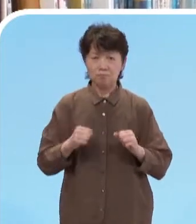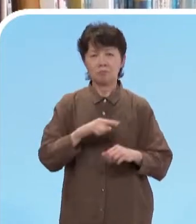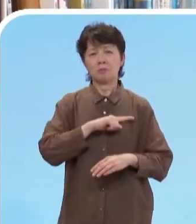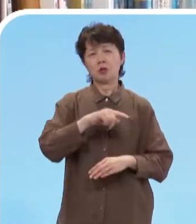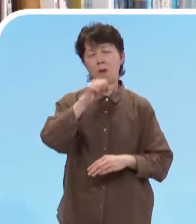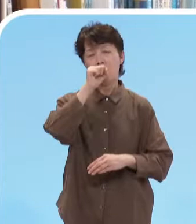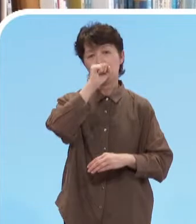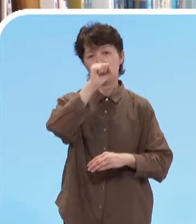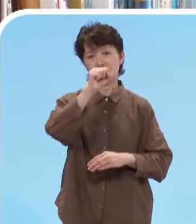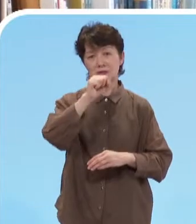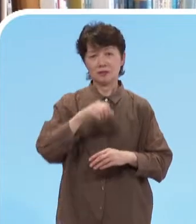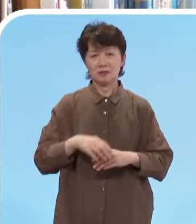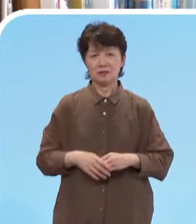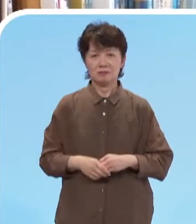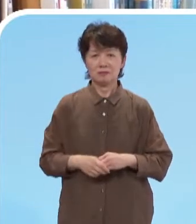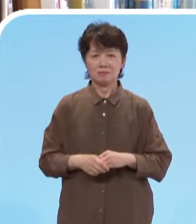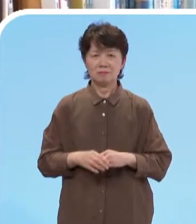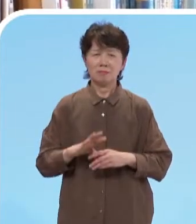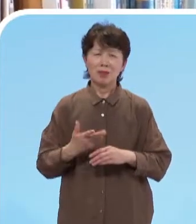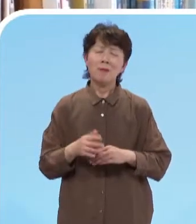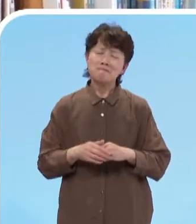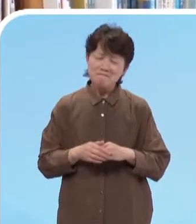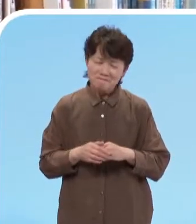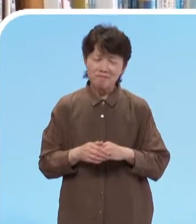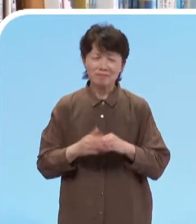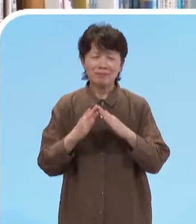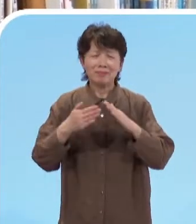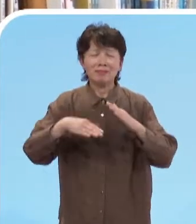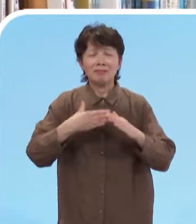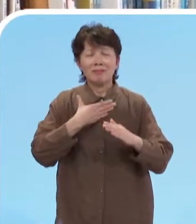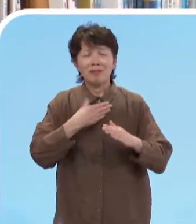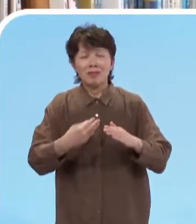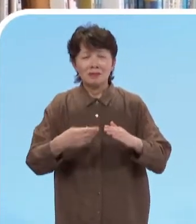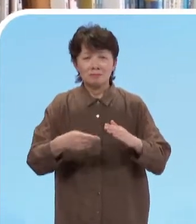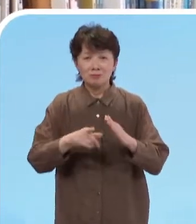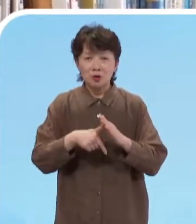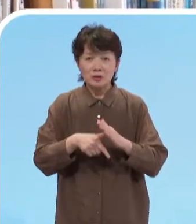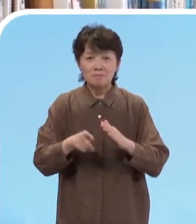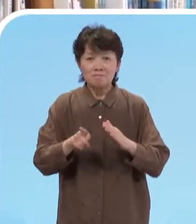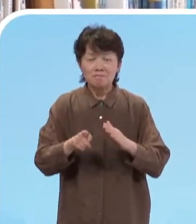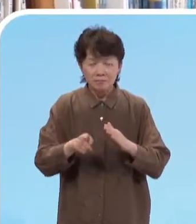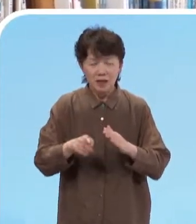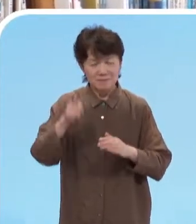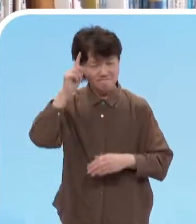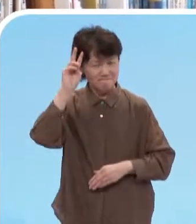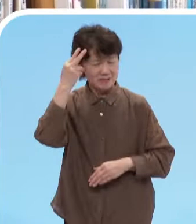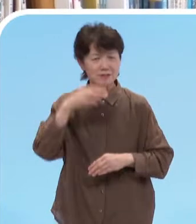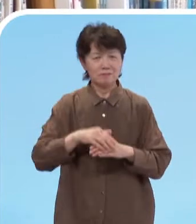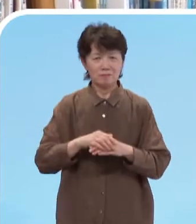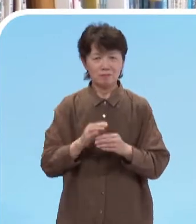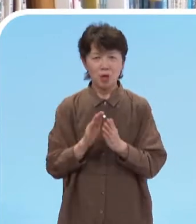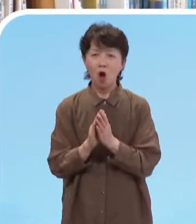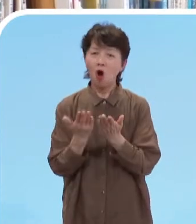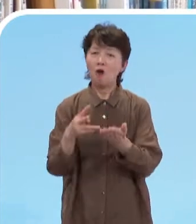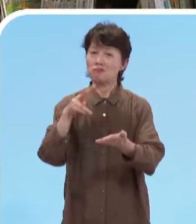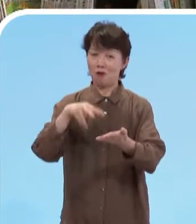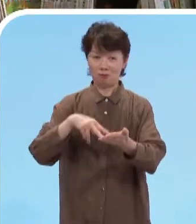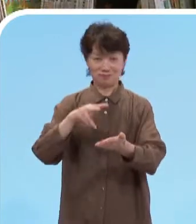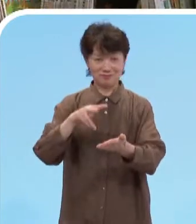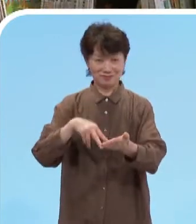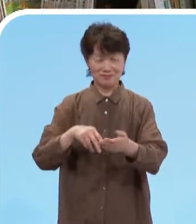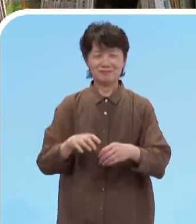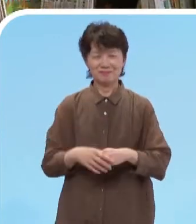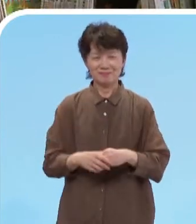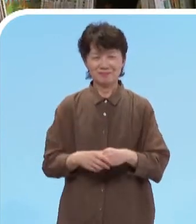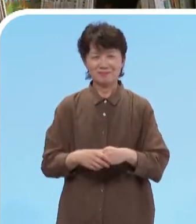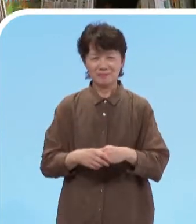が一番なんですが、どうしてもお出かけしたいと思った時は本を読みましょう。中で